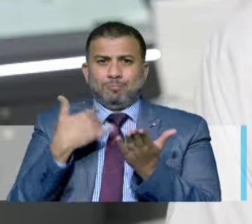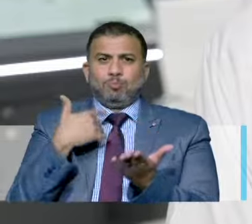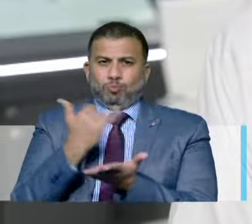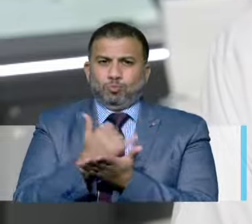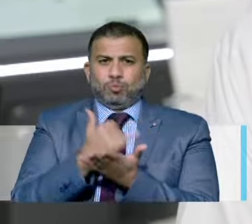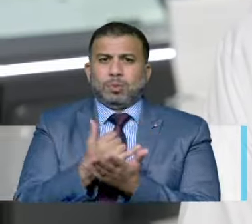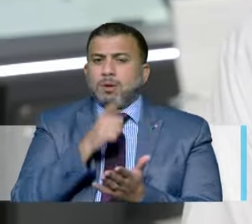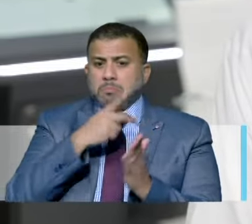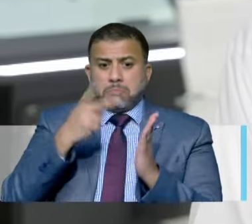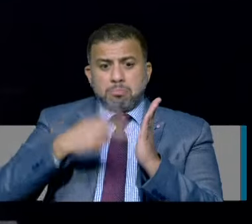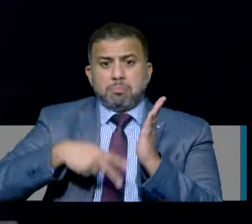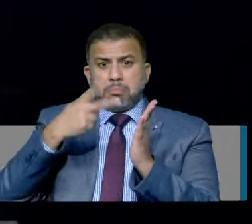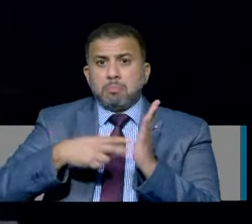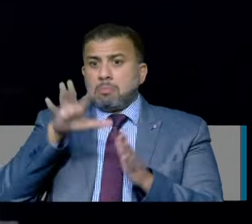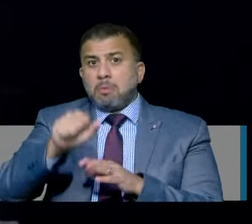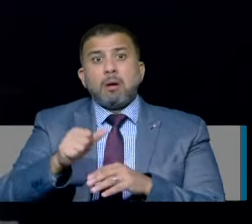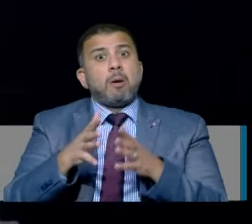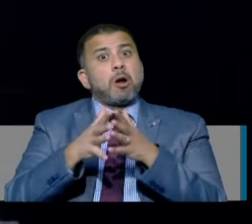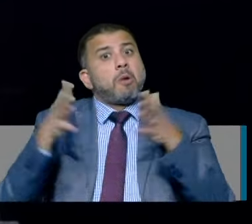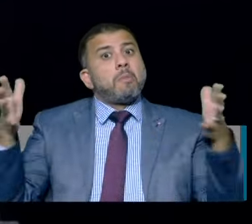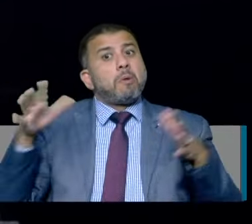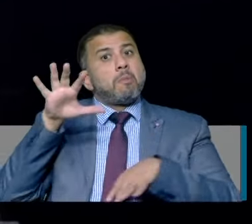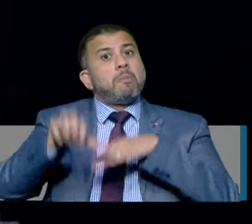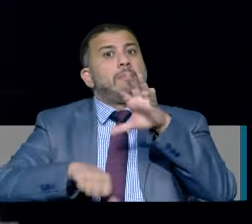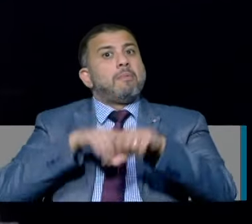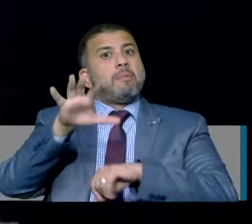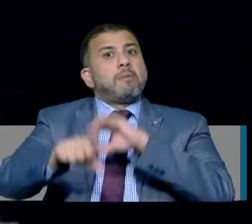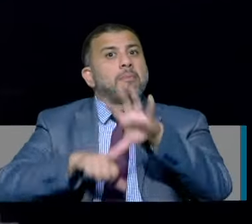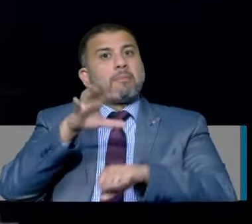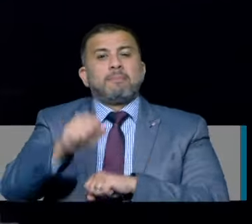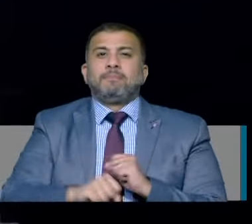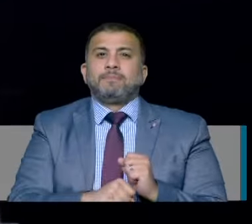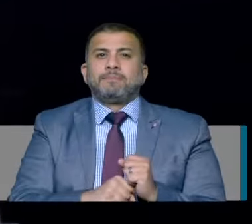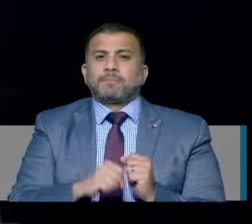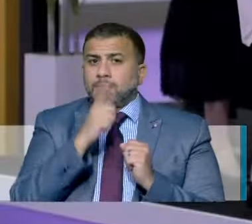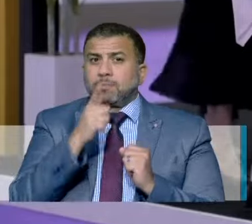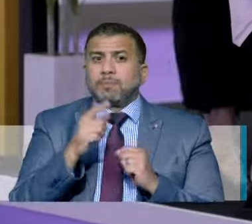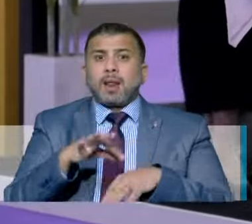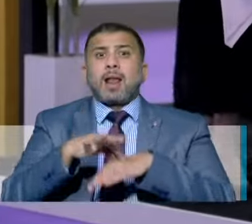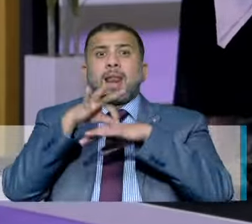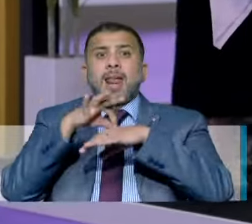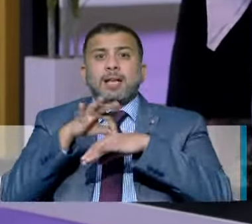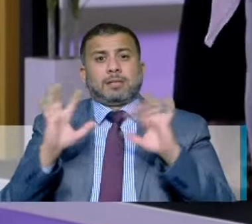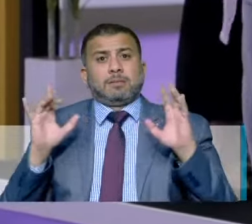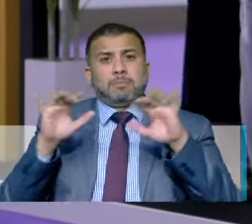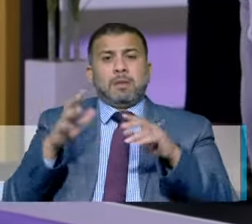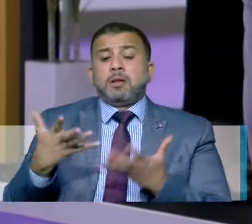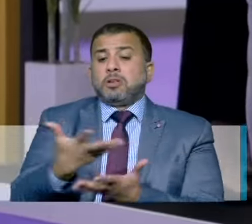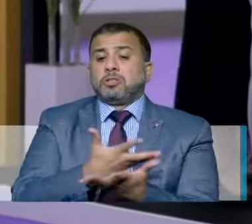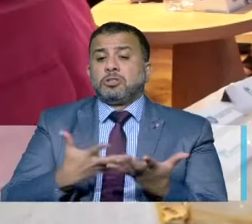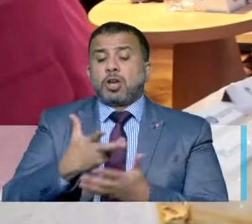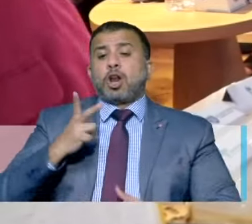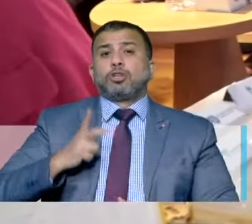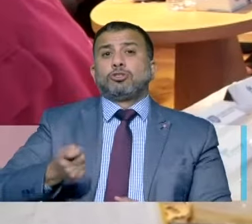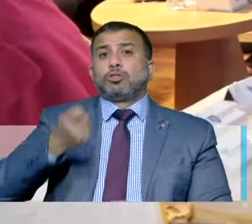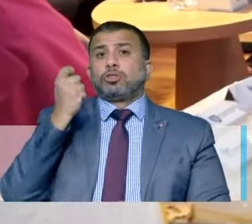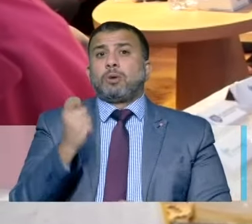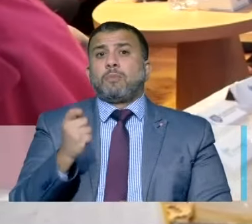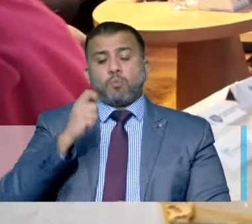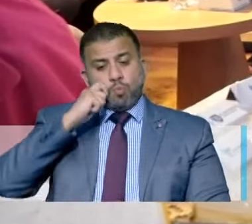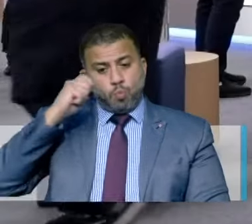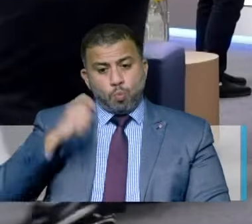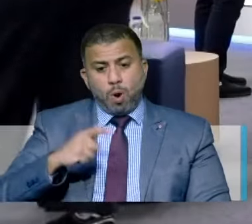تسجيل صفقات عقارية كبيرة. المعرض حظي بإقبال جماهيري كثيف من المستثمرين ورجال الأعمال